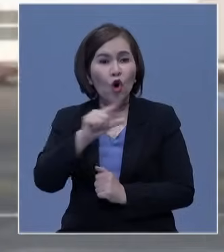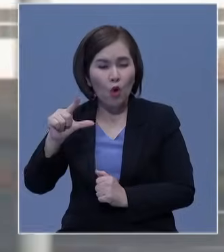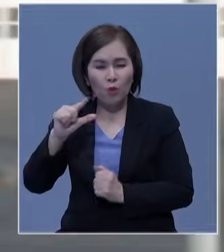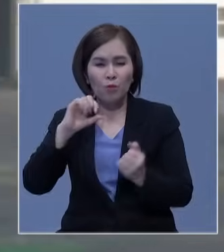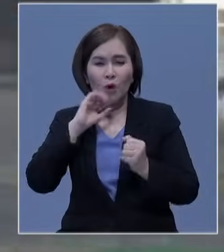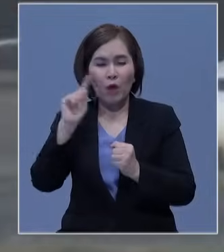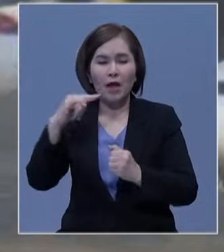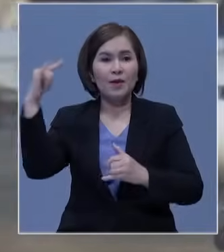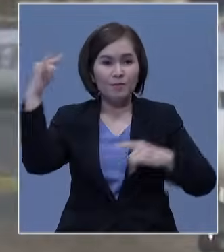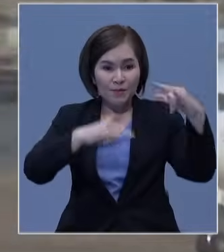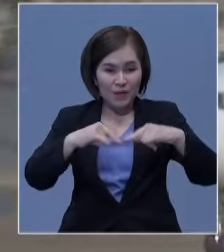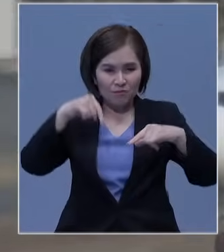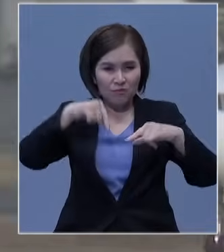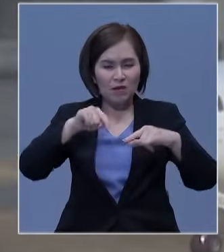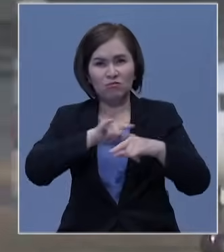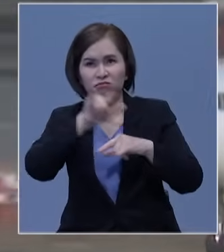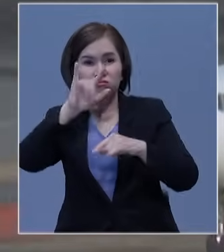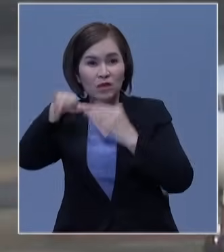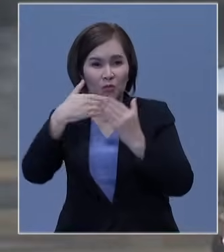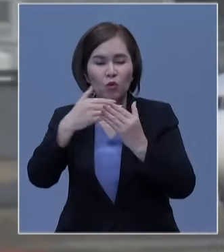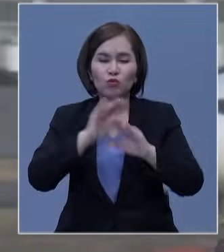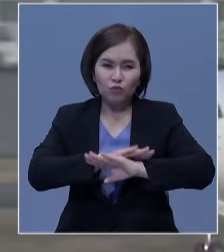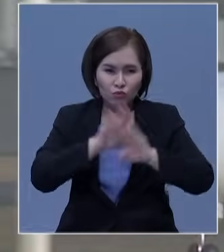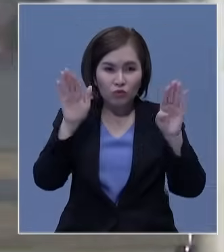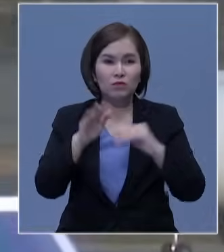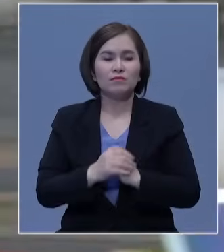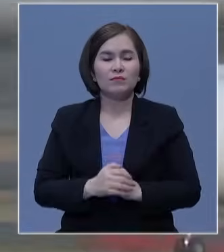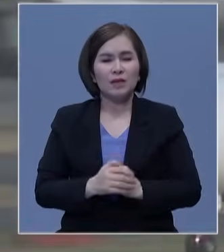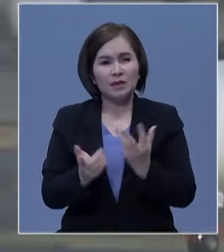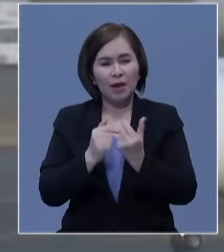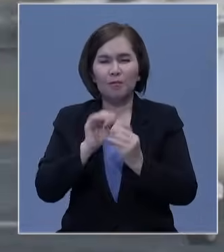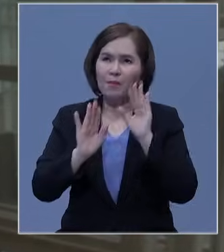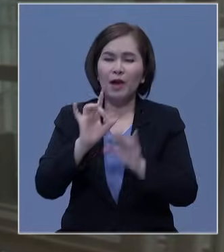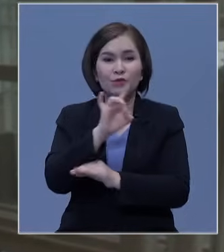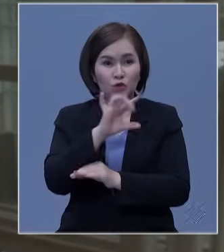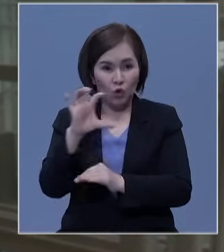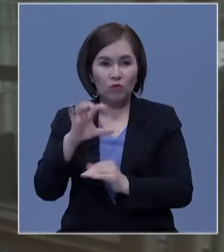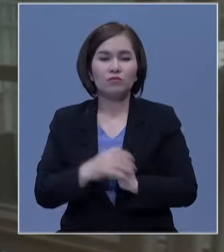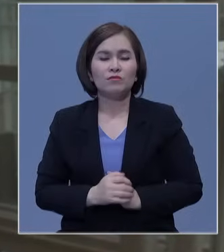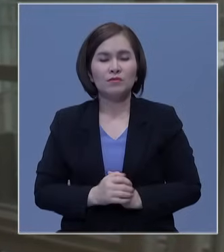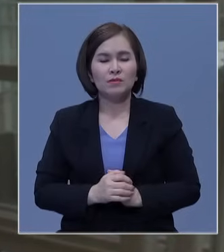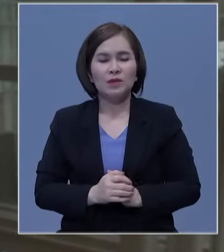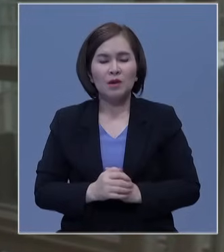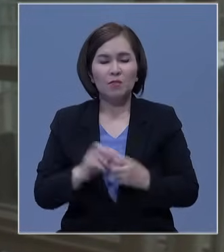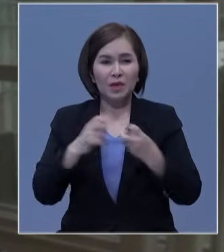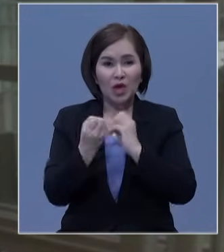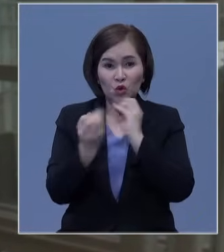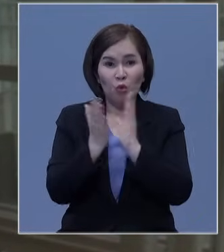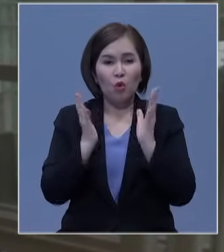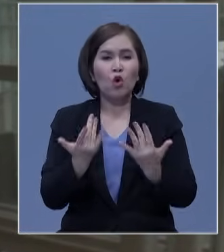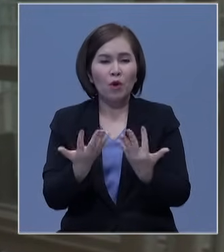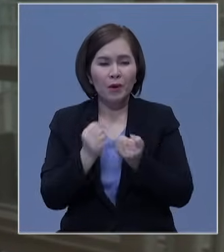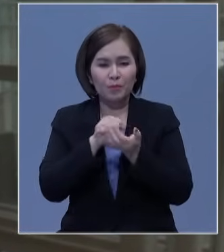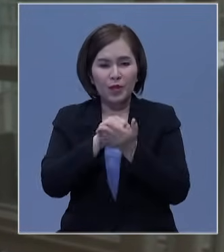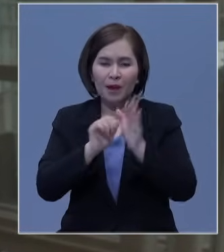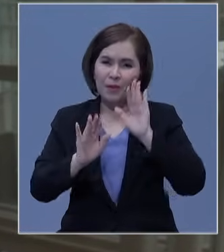เลิกเที่ยวบินขาเข้าและขาออกจากสนามบินฮาเนดะรวมทั้งสิ้น100เที่ยวในวันนี้กระทบกับผู้โดยสารราวๆ 19,000 คน